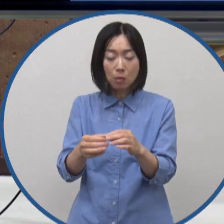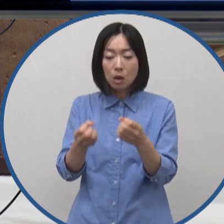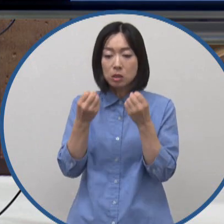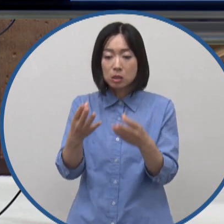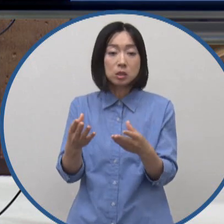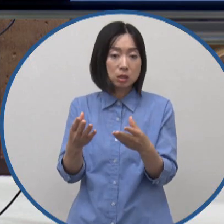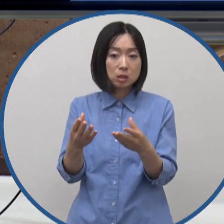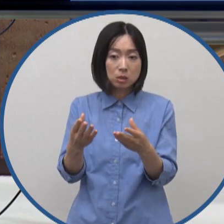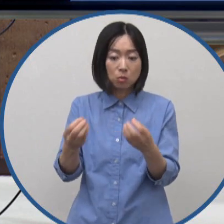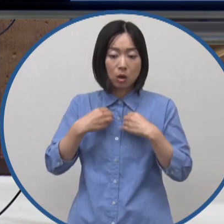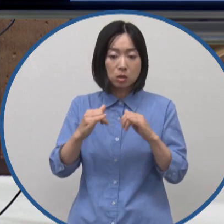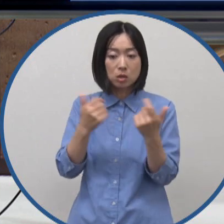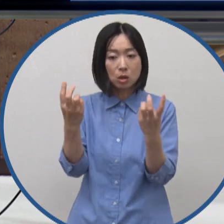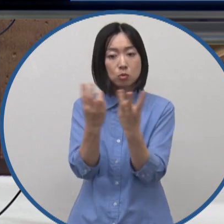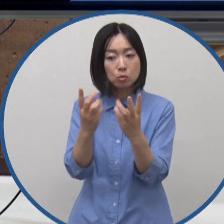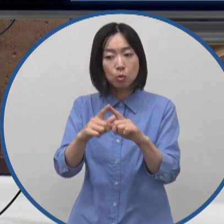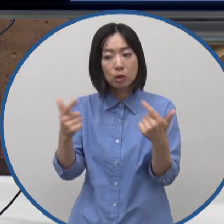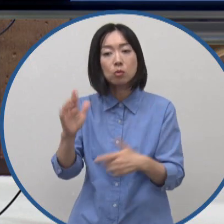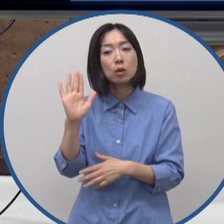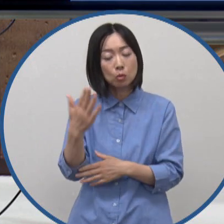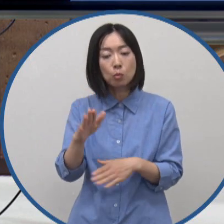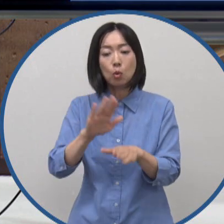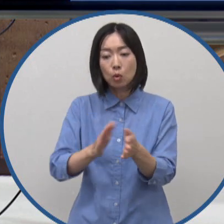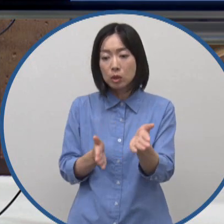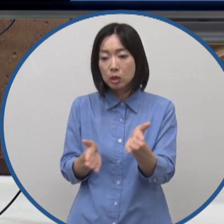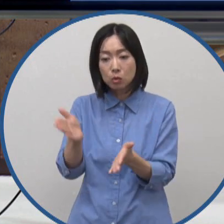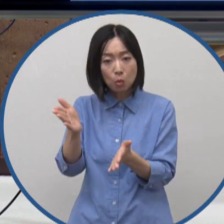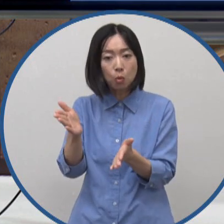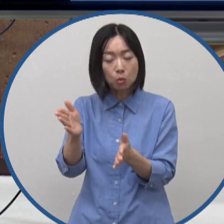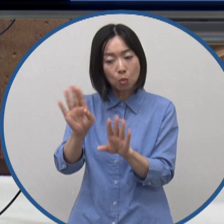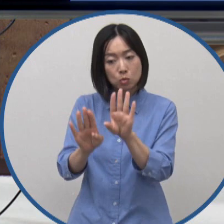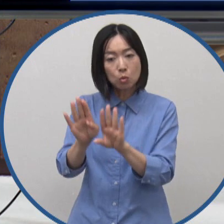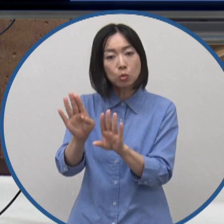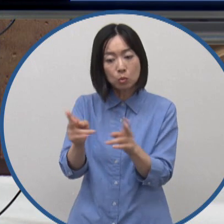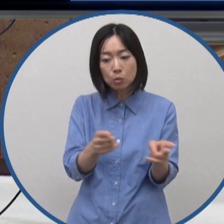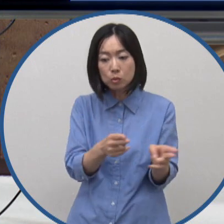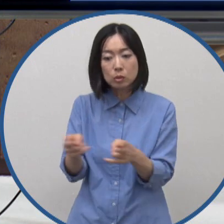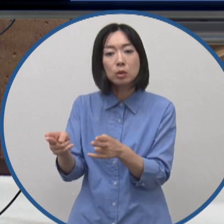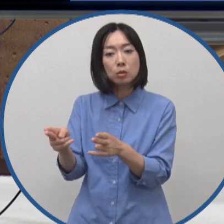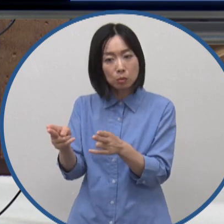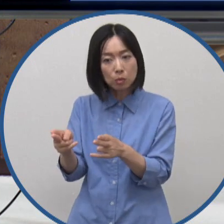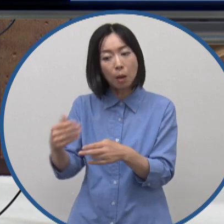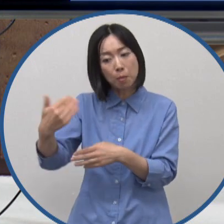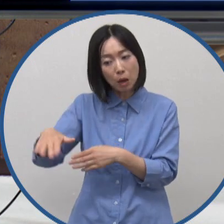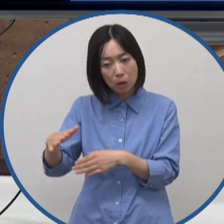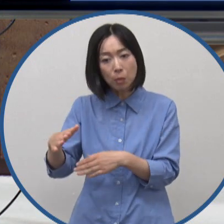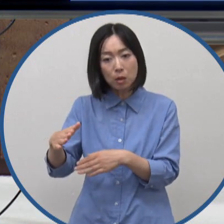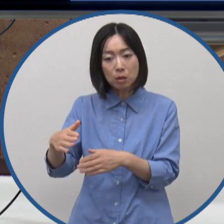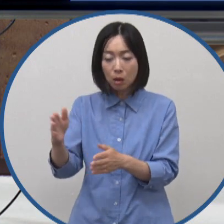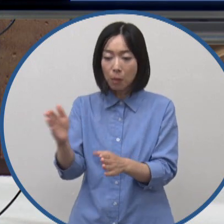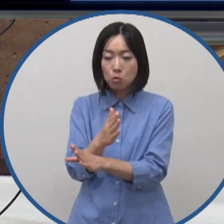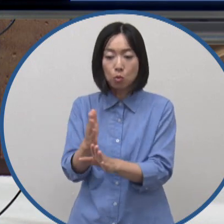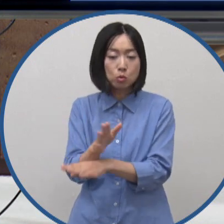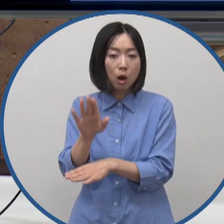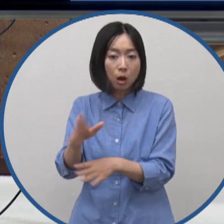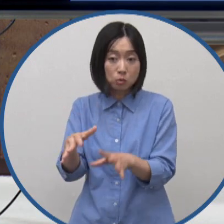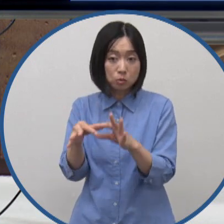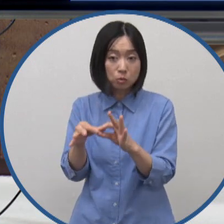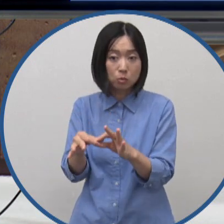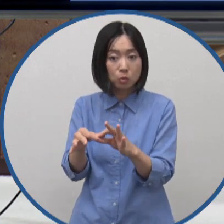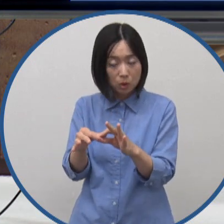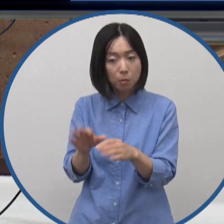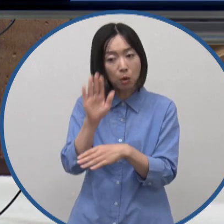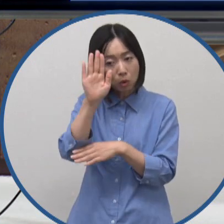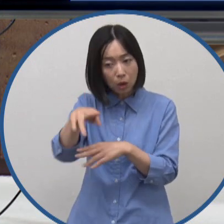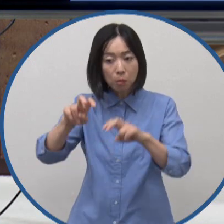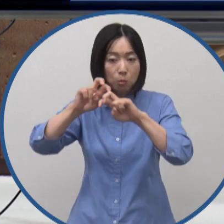数は増加傾向だが医療提供体制の指標はステージ2相当であることから引き続き県と連携して感染状況の分析を